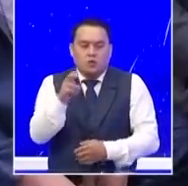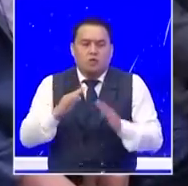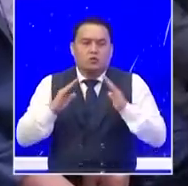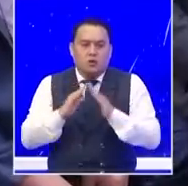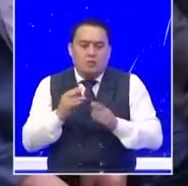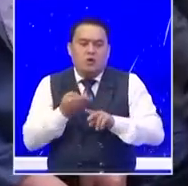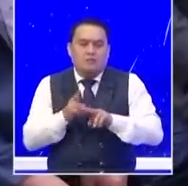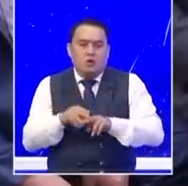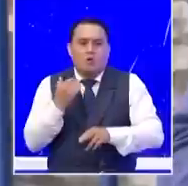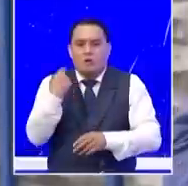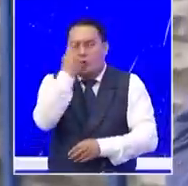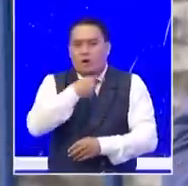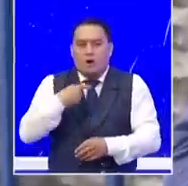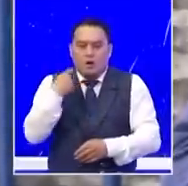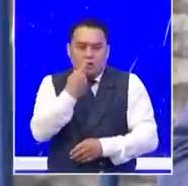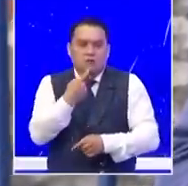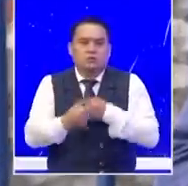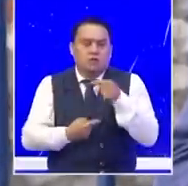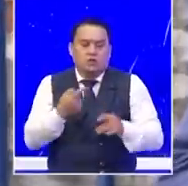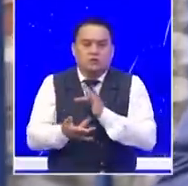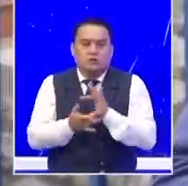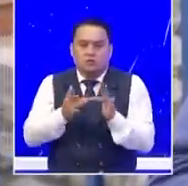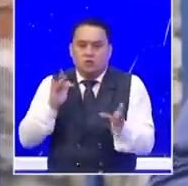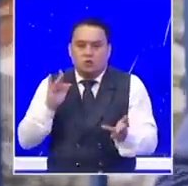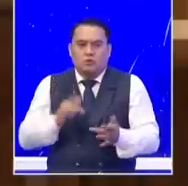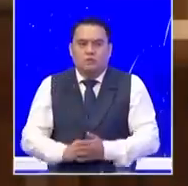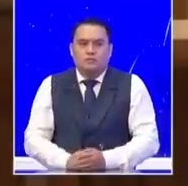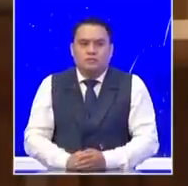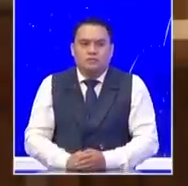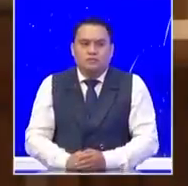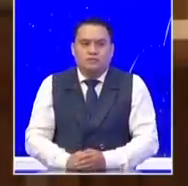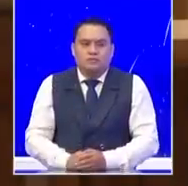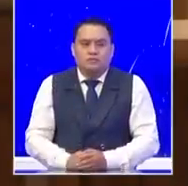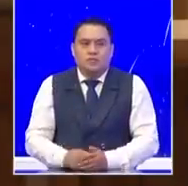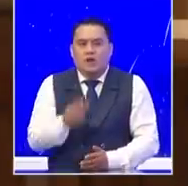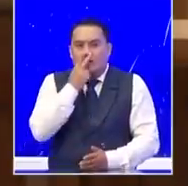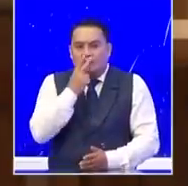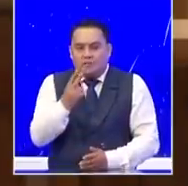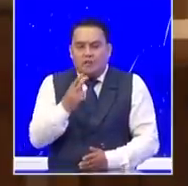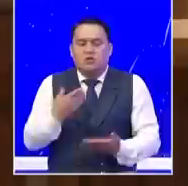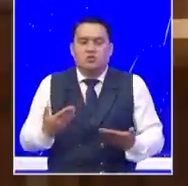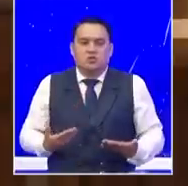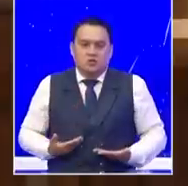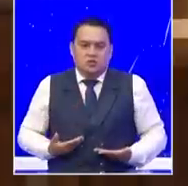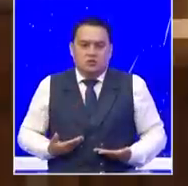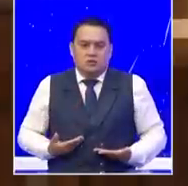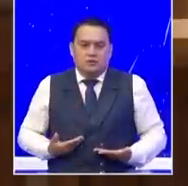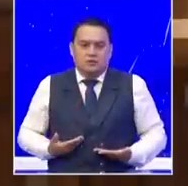и близким лично и посредством социальных сетей. К сожалению, видите, жизнь...